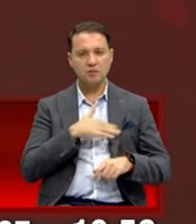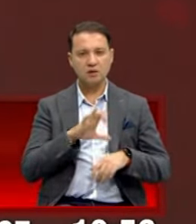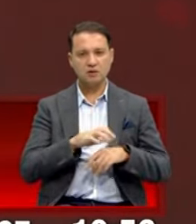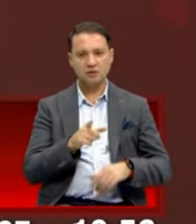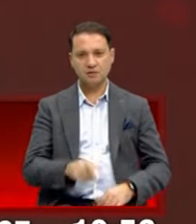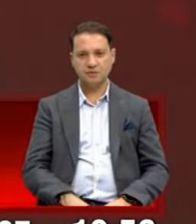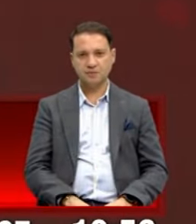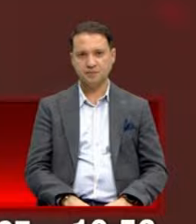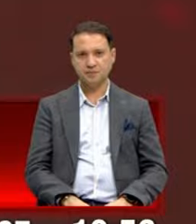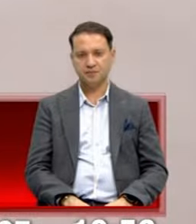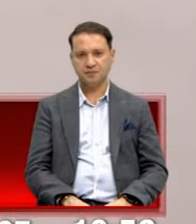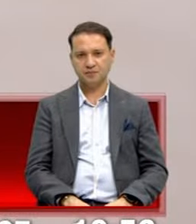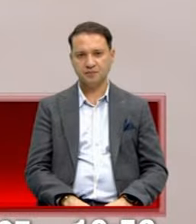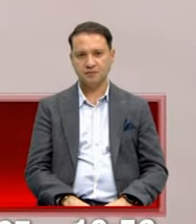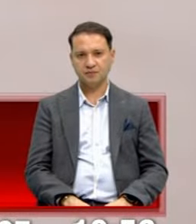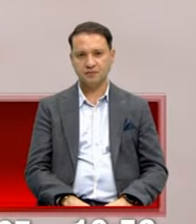kalp sendromu.